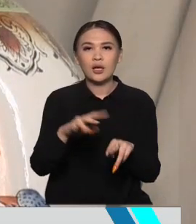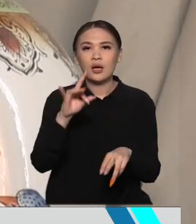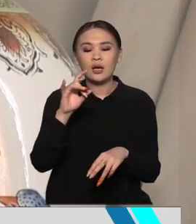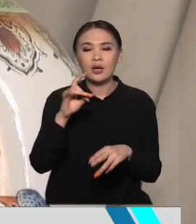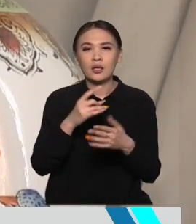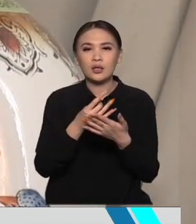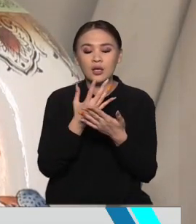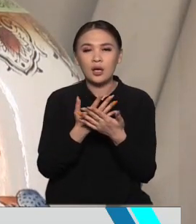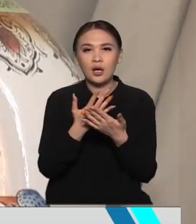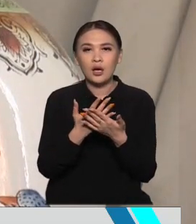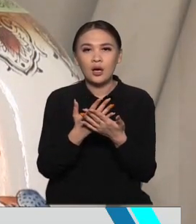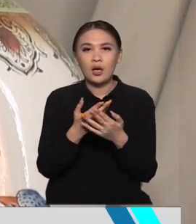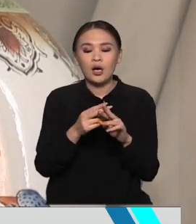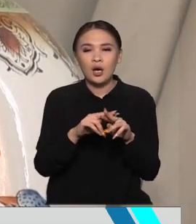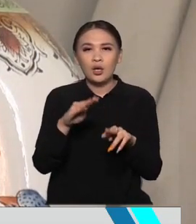предположим,